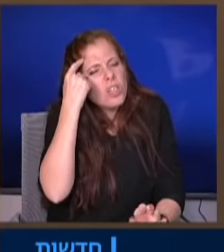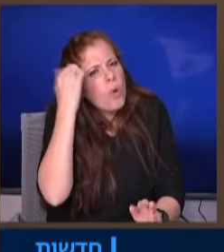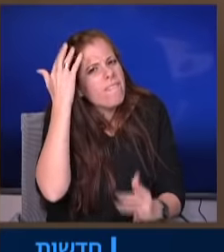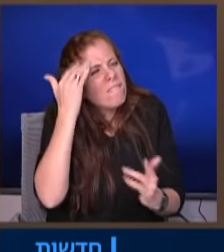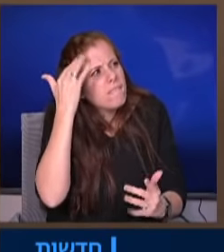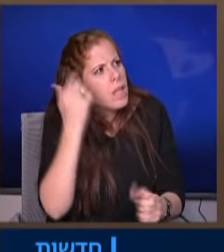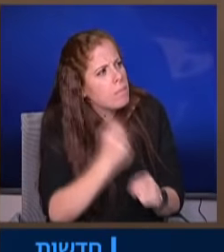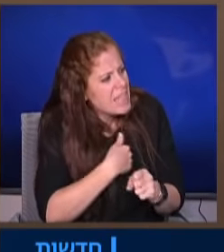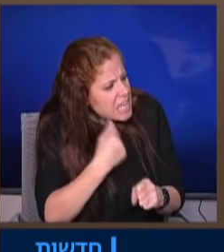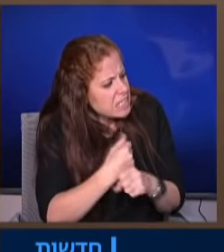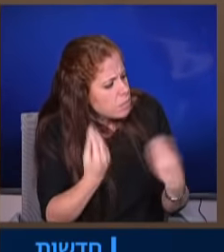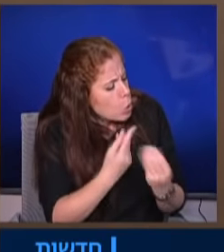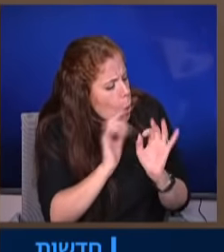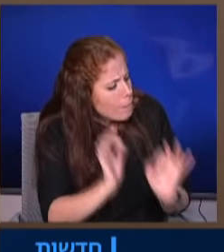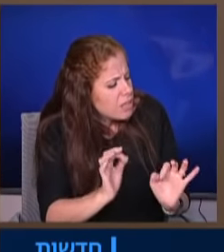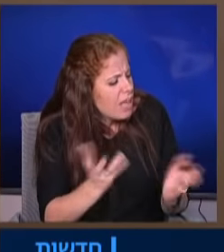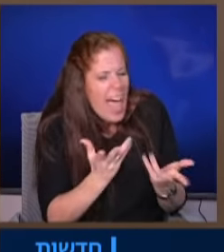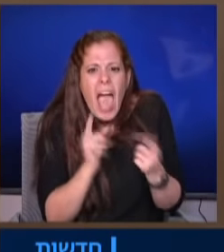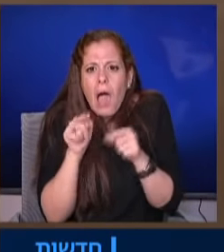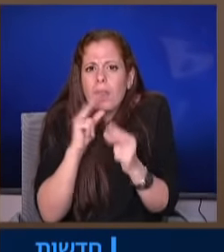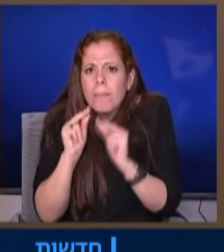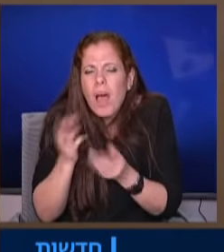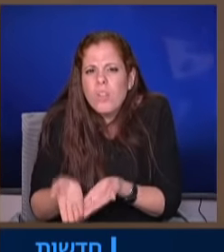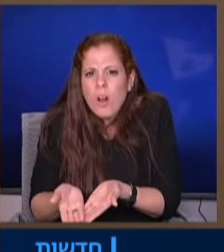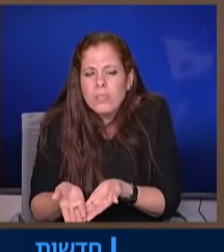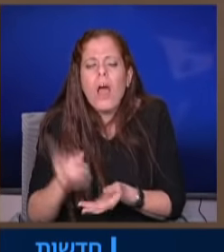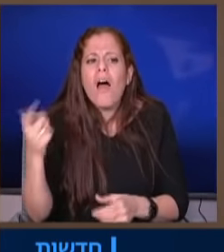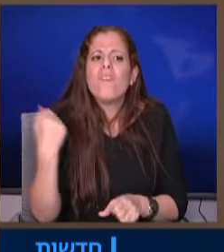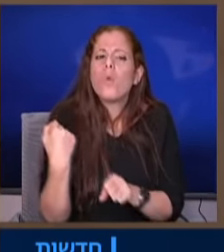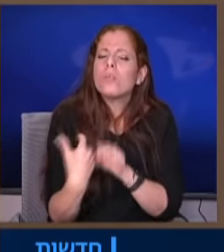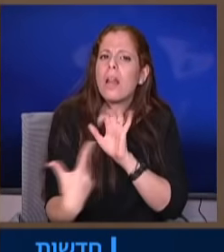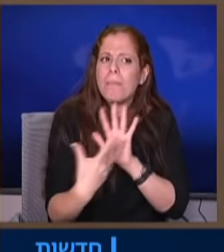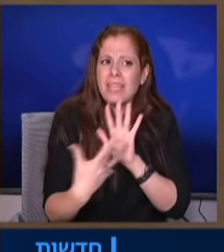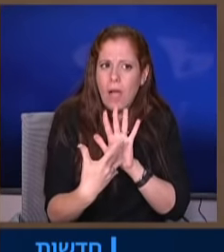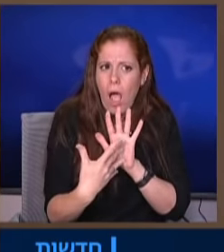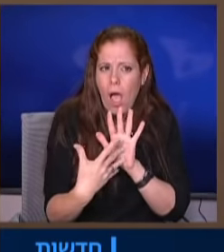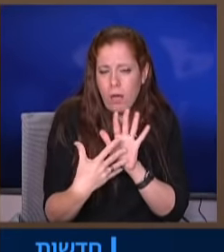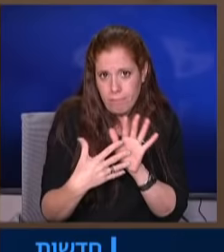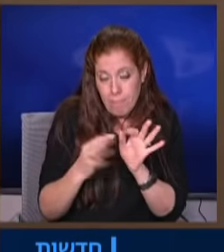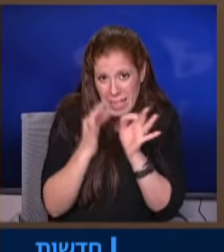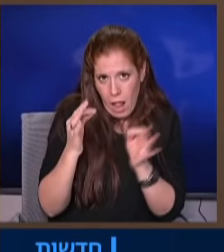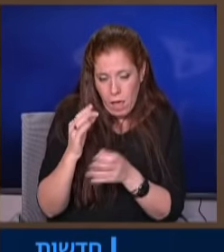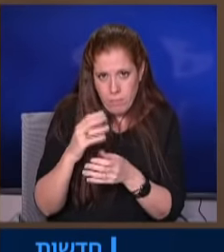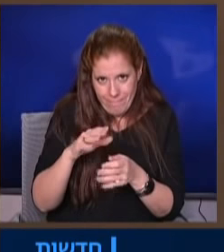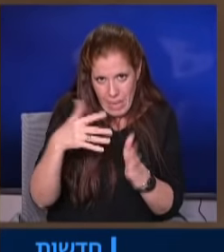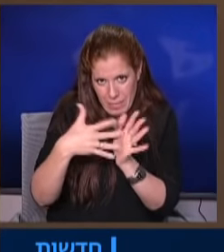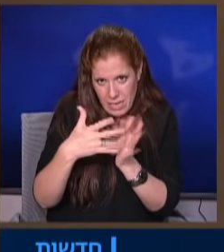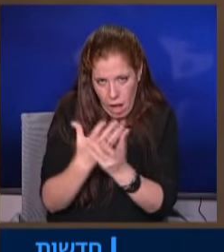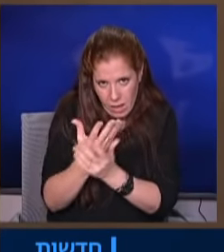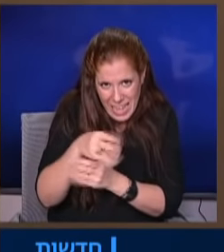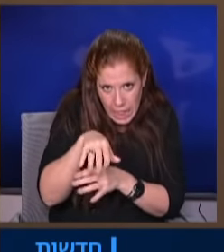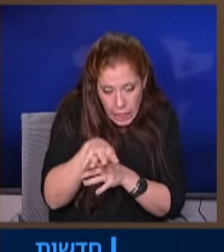עשיתי משהו לא בסדר, איך זה הגיע לשם. אבל הוא עשה לי בדיקה רפואית בהתחלה ידנית,